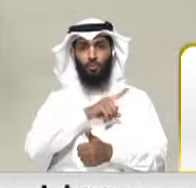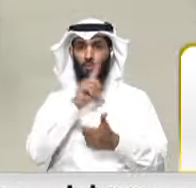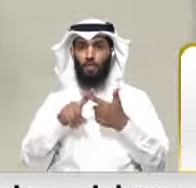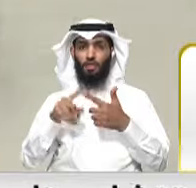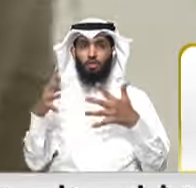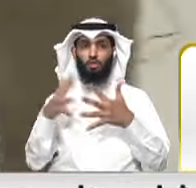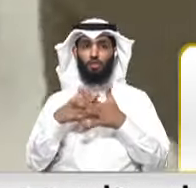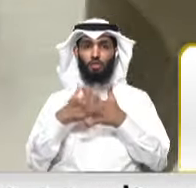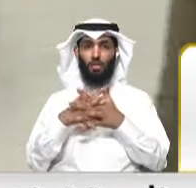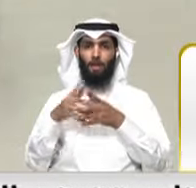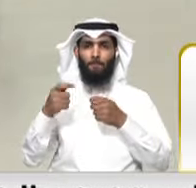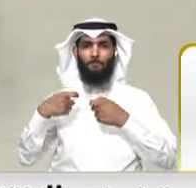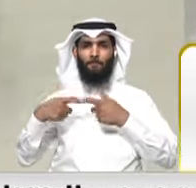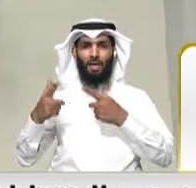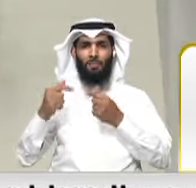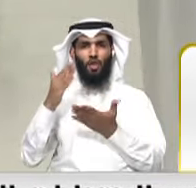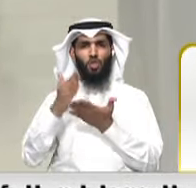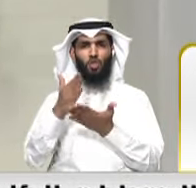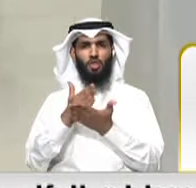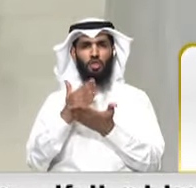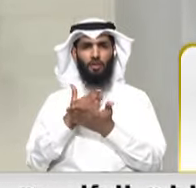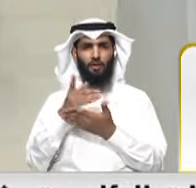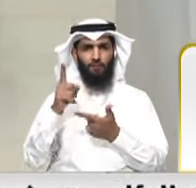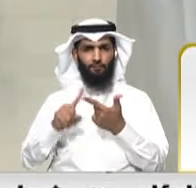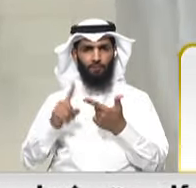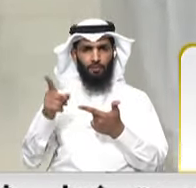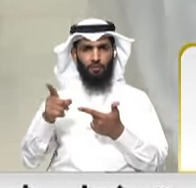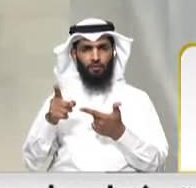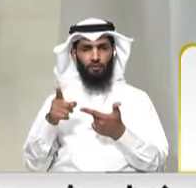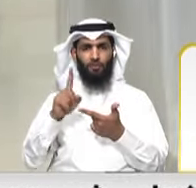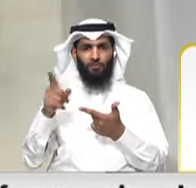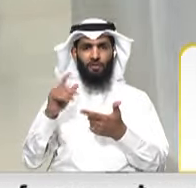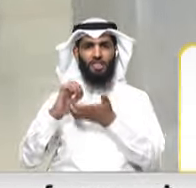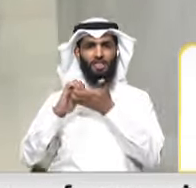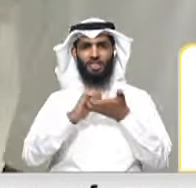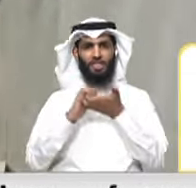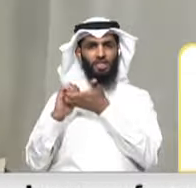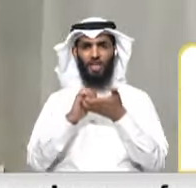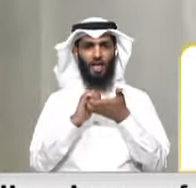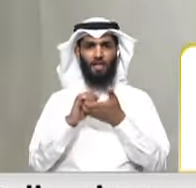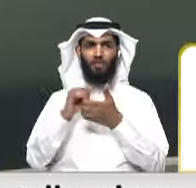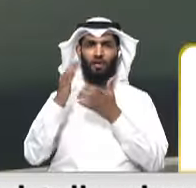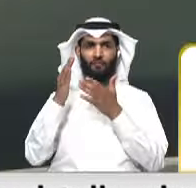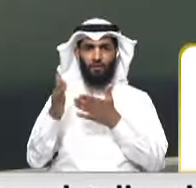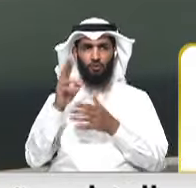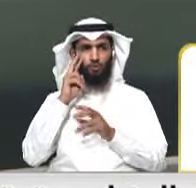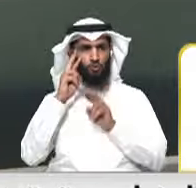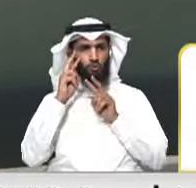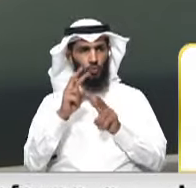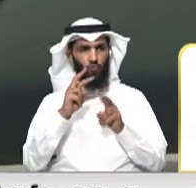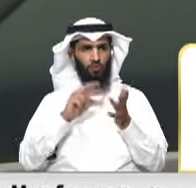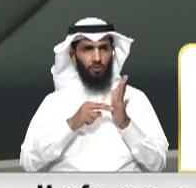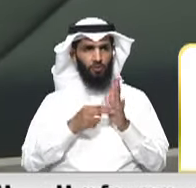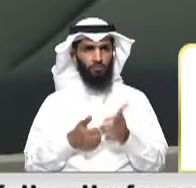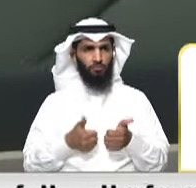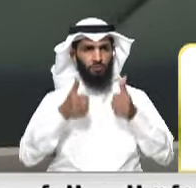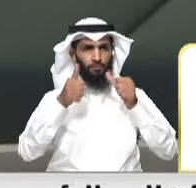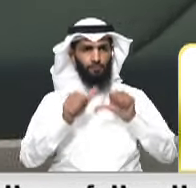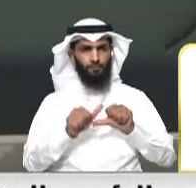بيع التجزئة. أيضا هناك تواجد لبعض الاتحادات للاطلاع على التجربة. هذا الملتقى يعد